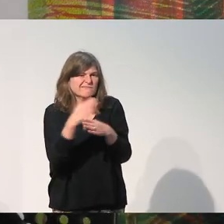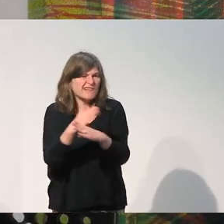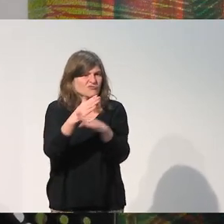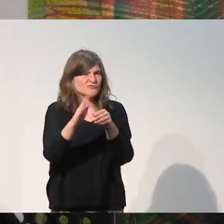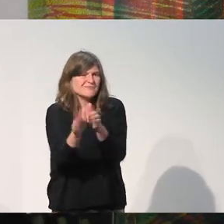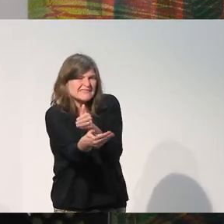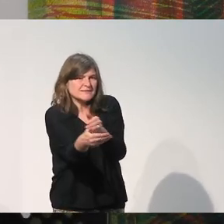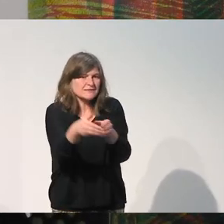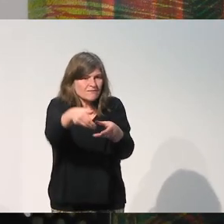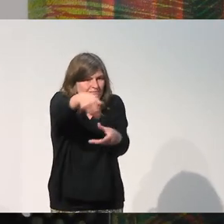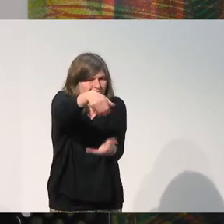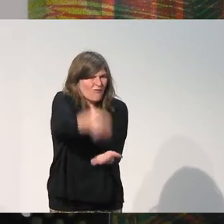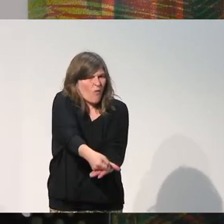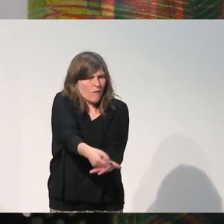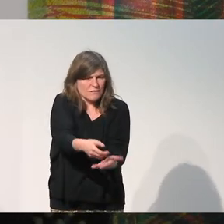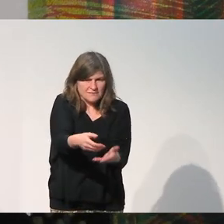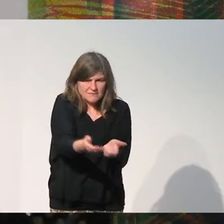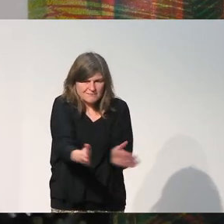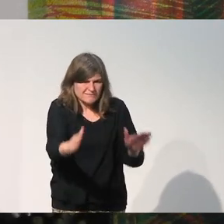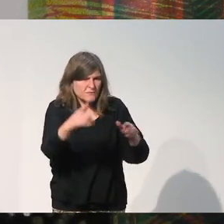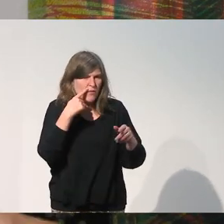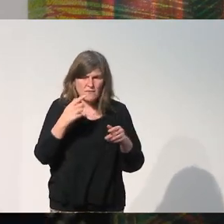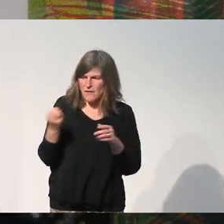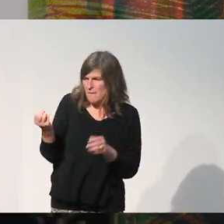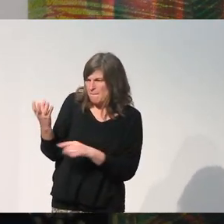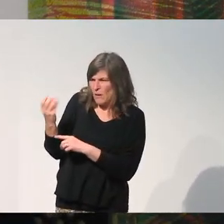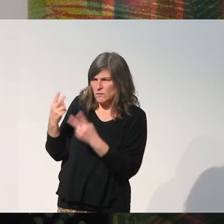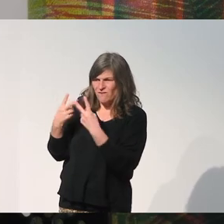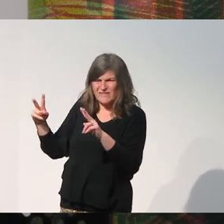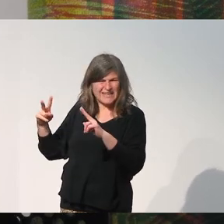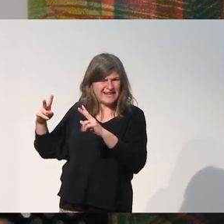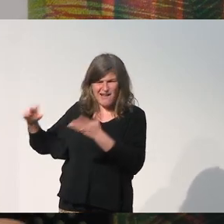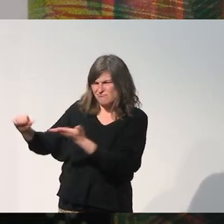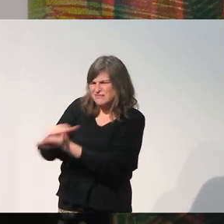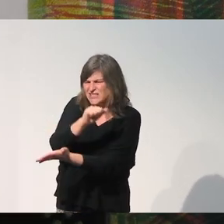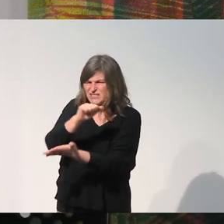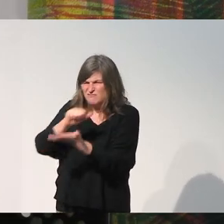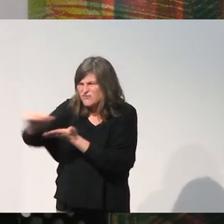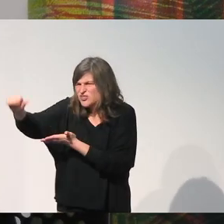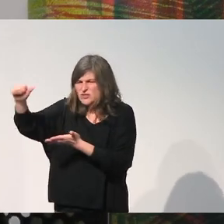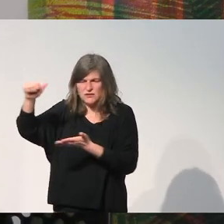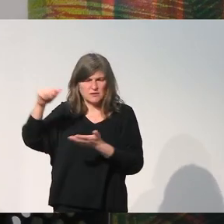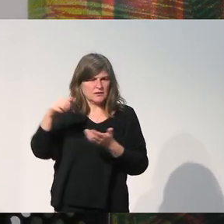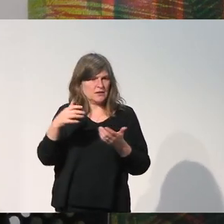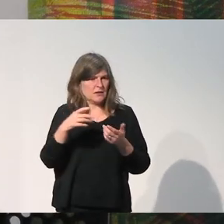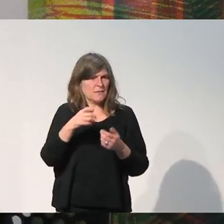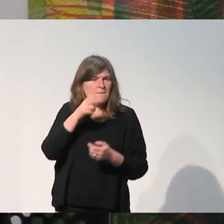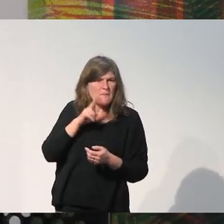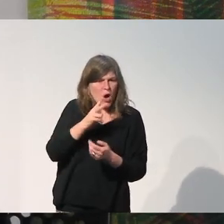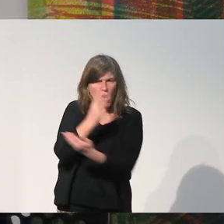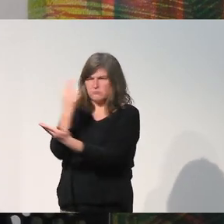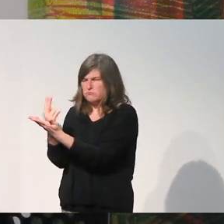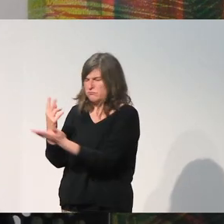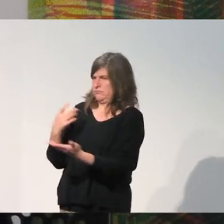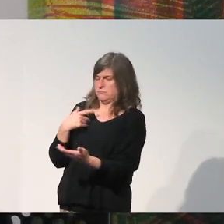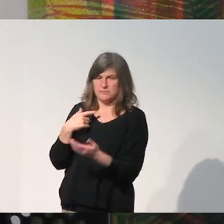cartons, vraiment, et où je voyais Beyrouth complètement détruite, où mes parents venaient poser devant, où mes oncles qui faisaient la guerre posaient aussi. Donc voilà, des images que je ne connaissais pas du tout.